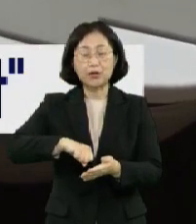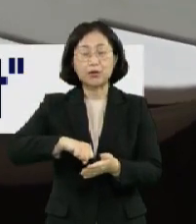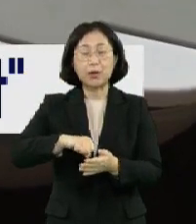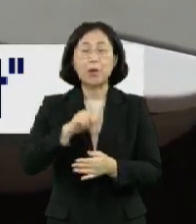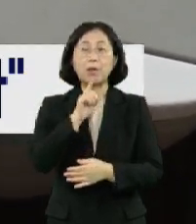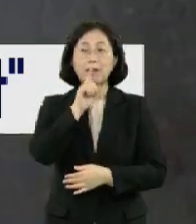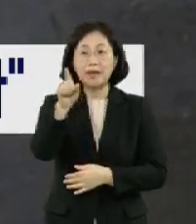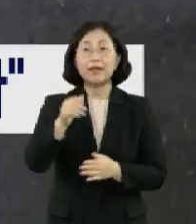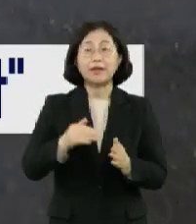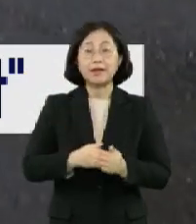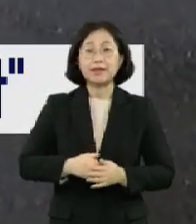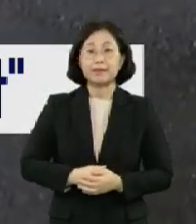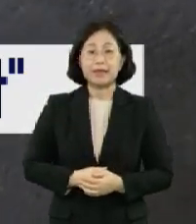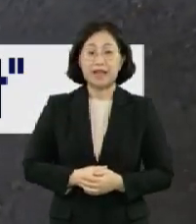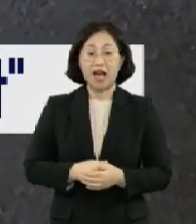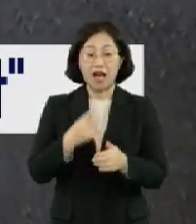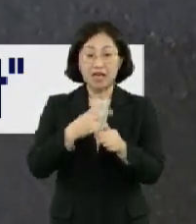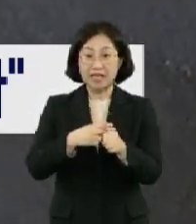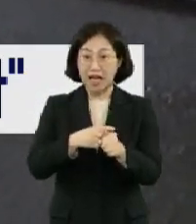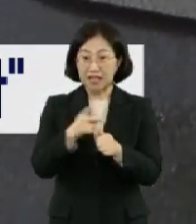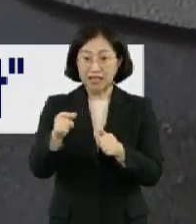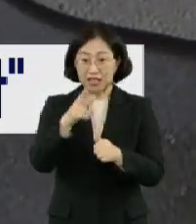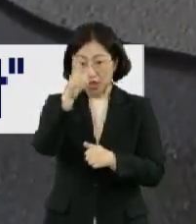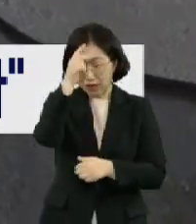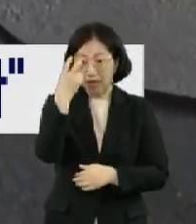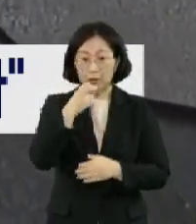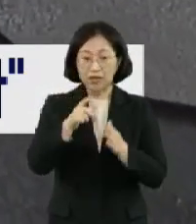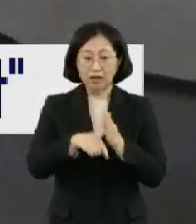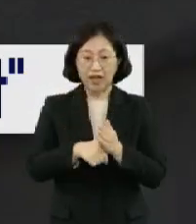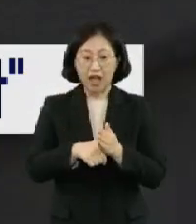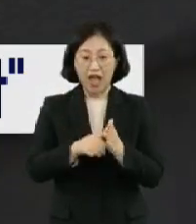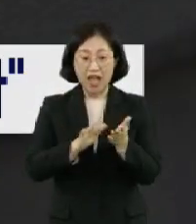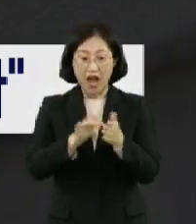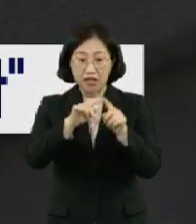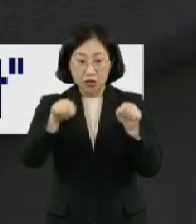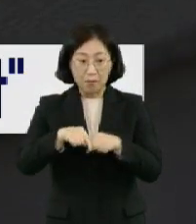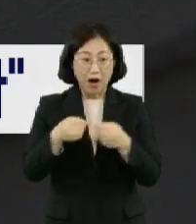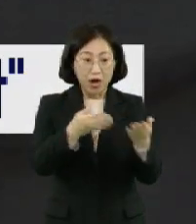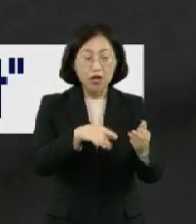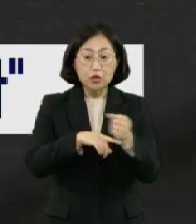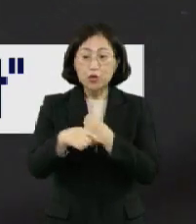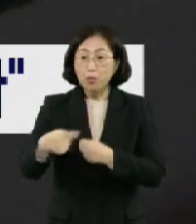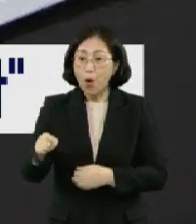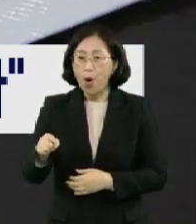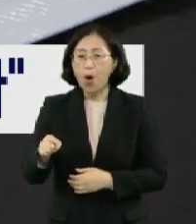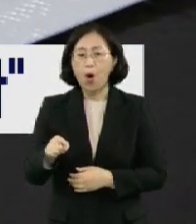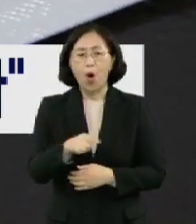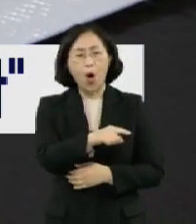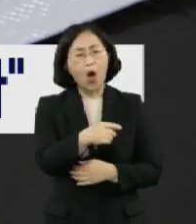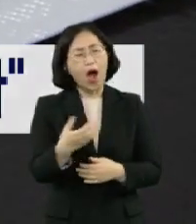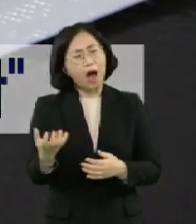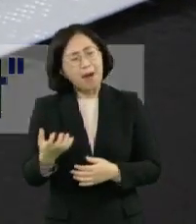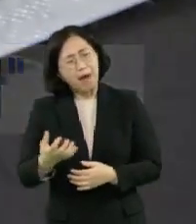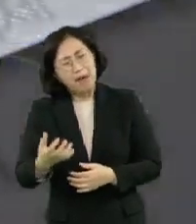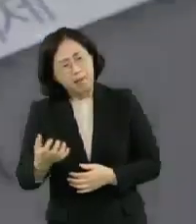입건했다 밝혔습니다. 의사들은 경찰 조사에서 펜타닐을 처방한 이유로 청년들이 아픈 척하며